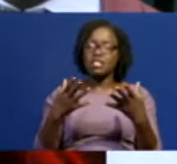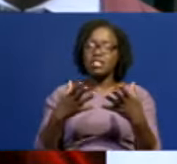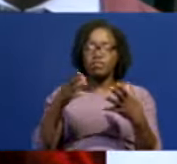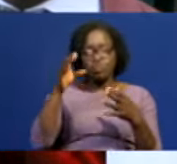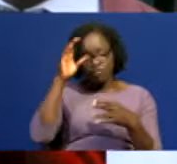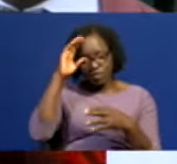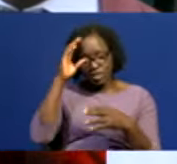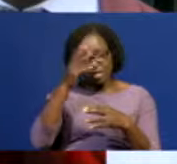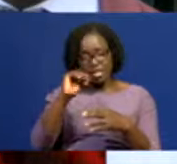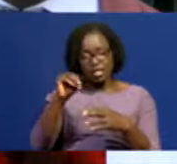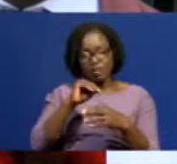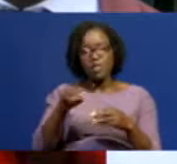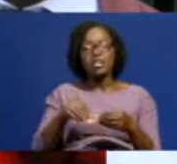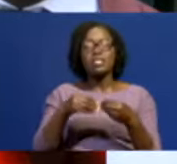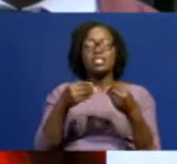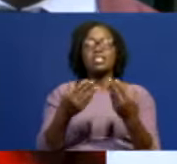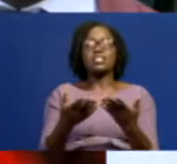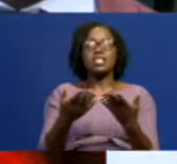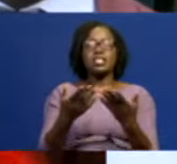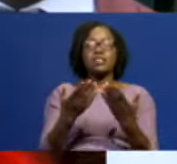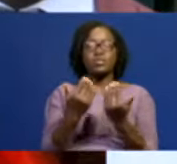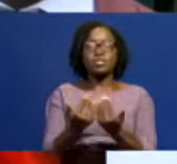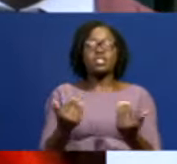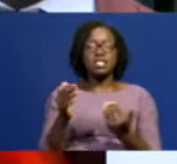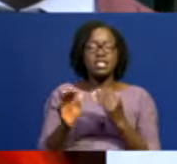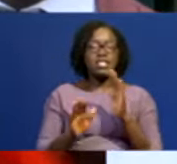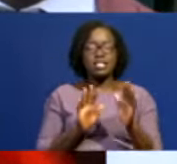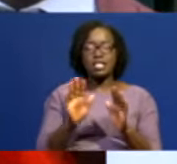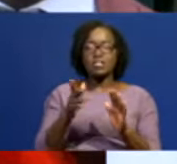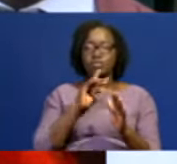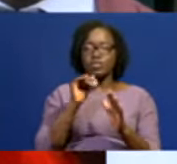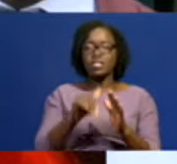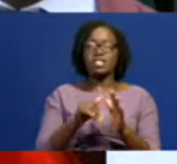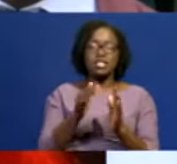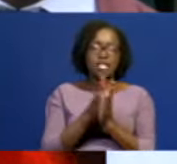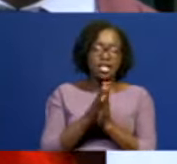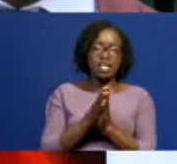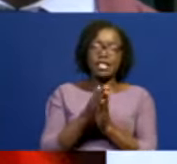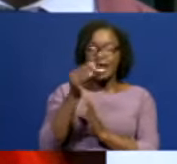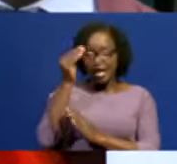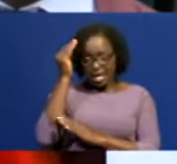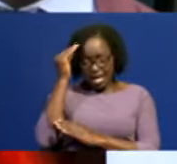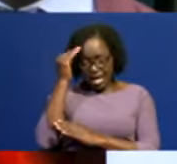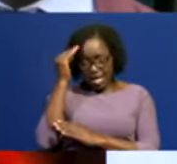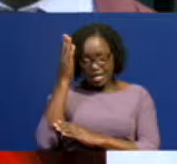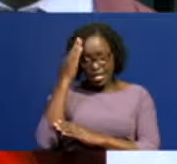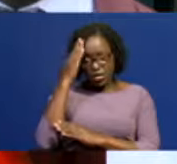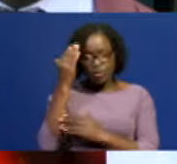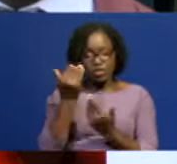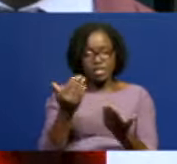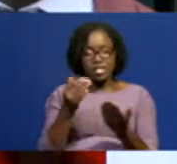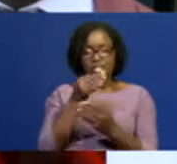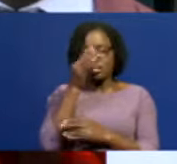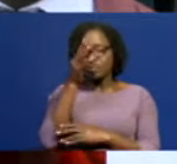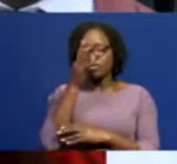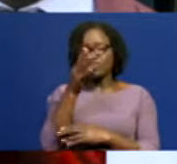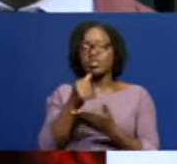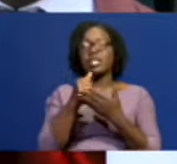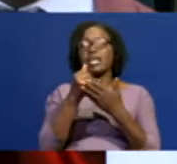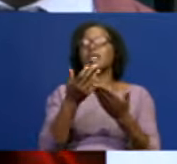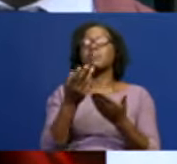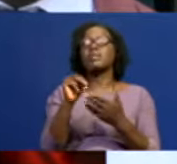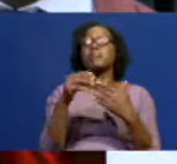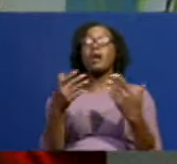kuzingatia kupeleka watoto wao, ili wakapate kufunzwa na kujua mambo ambayo yako mbele yatawasaidia